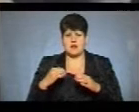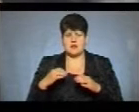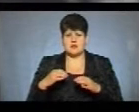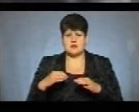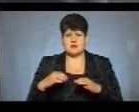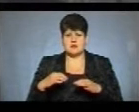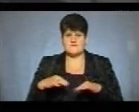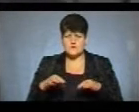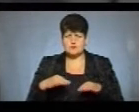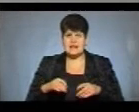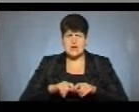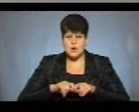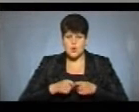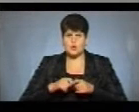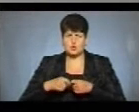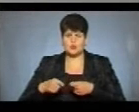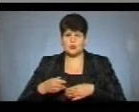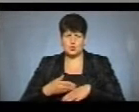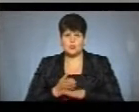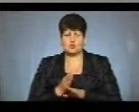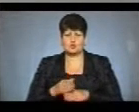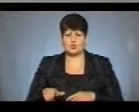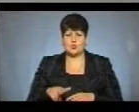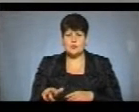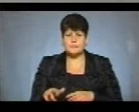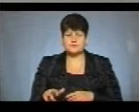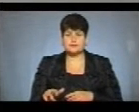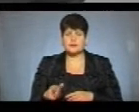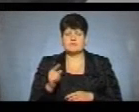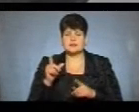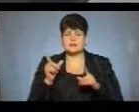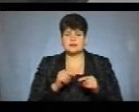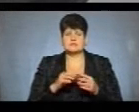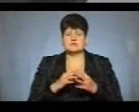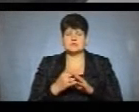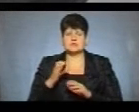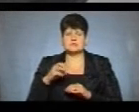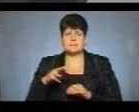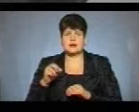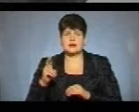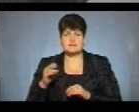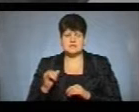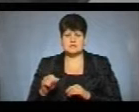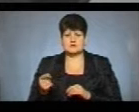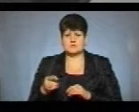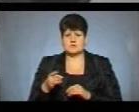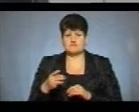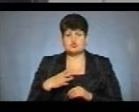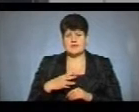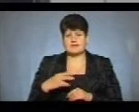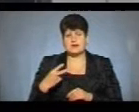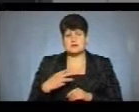автомобілі руйнують ці дороги. Павло Головацький – водій. Їде в село Смиківці Тернопільського району. Чоловік каже, чекає 20